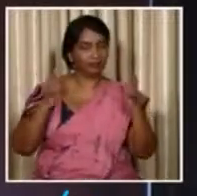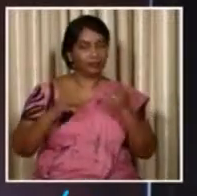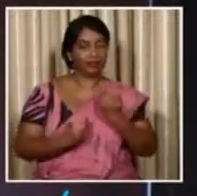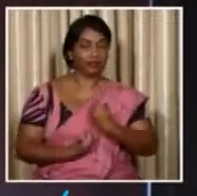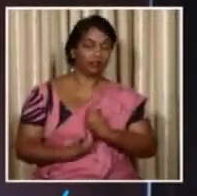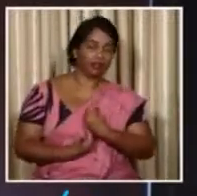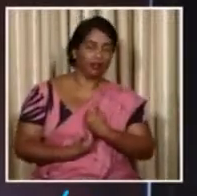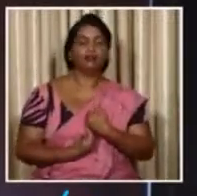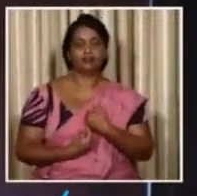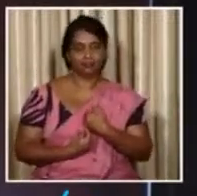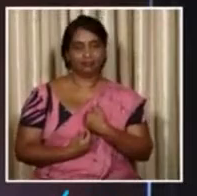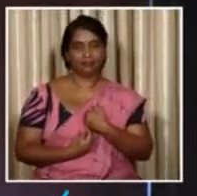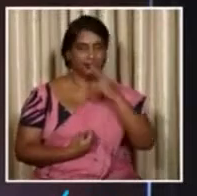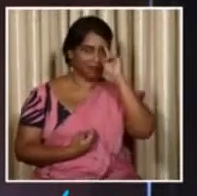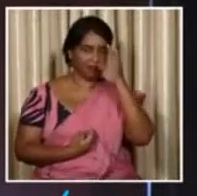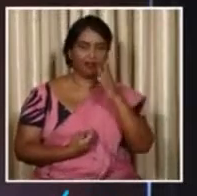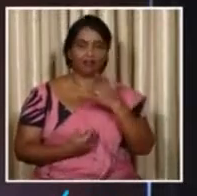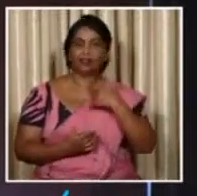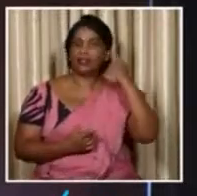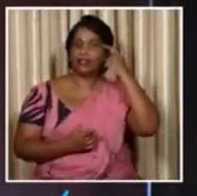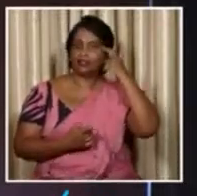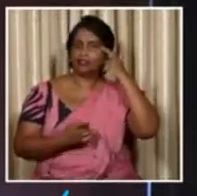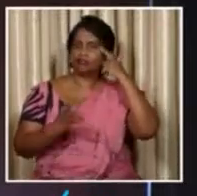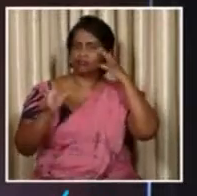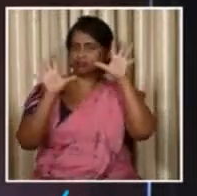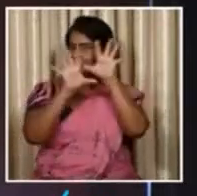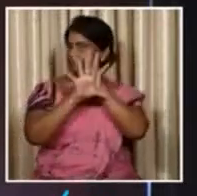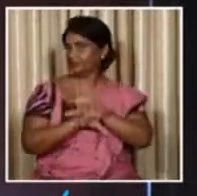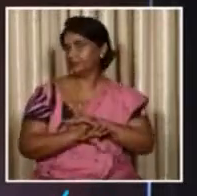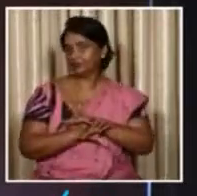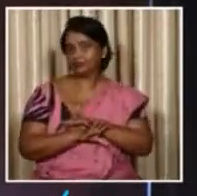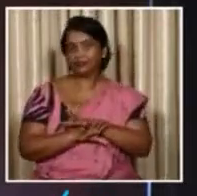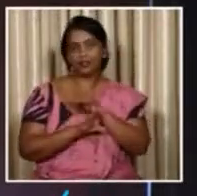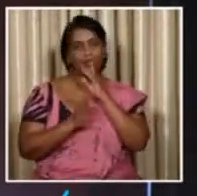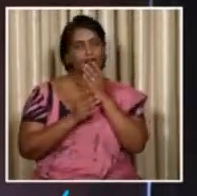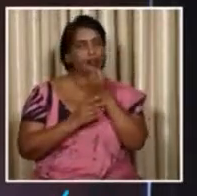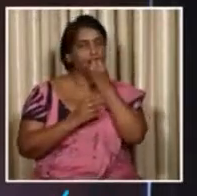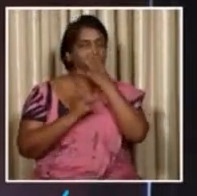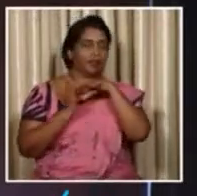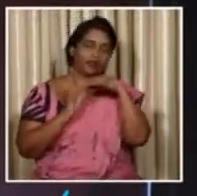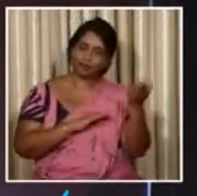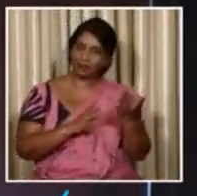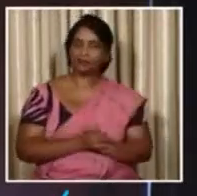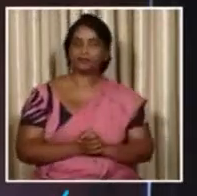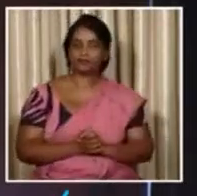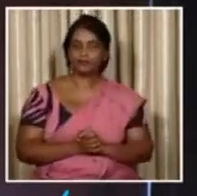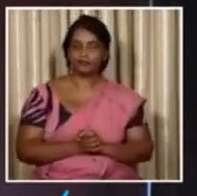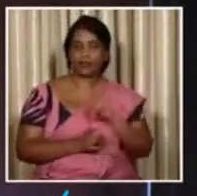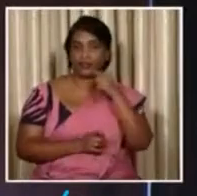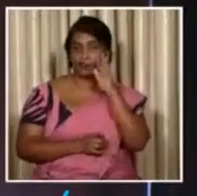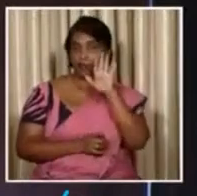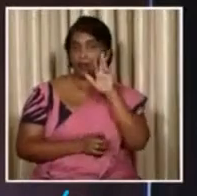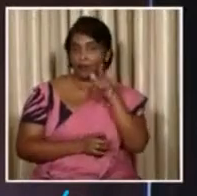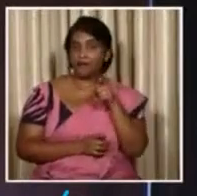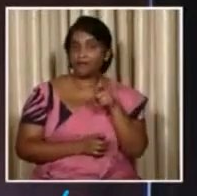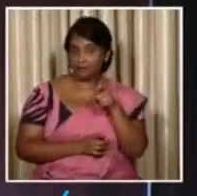රාගයට ලොල් වෙලා මනස වීදෝ මුලා සුමුදු මල් පරවෙලා. දැනද 159ක්